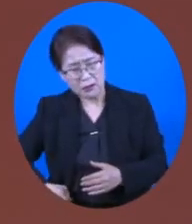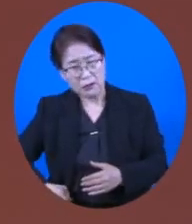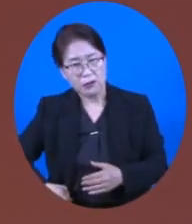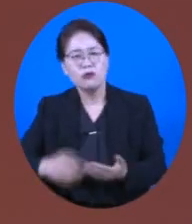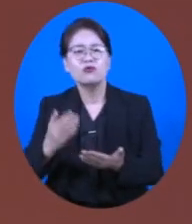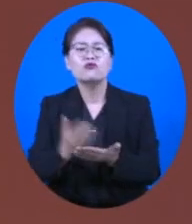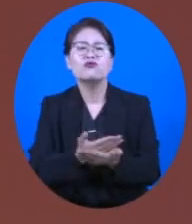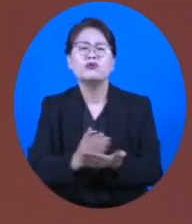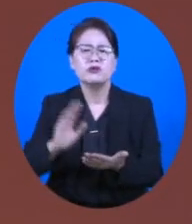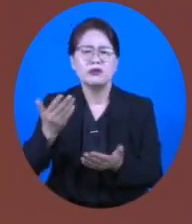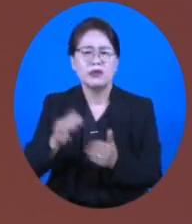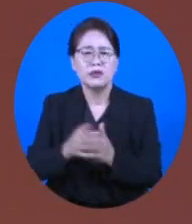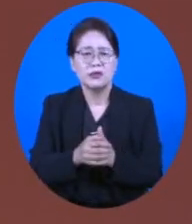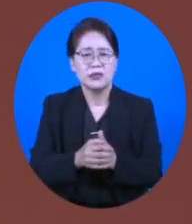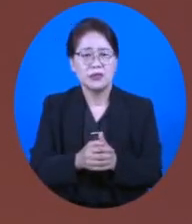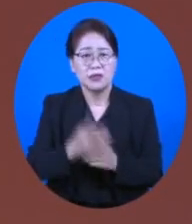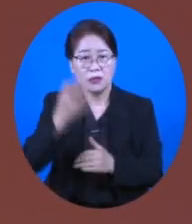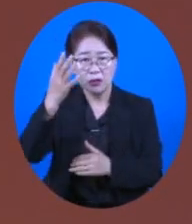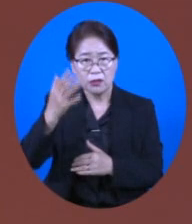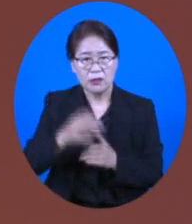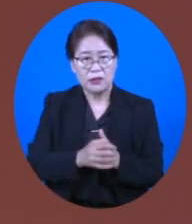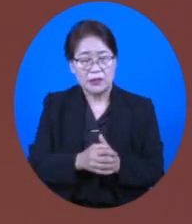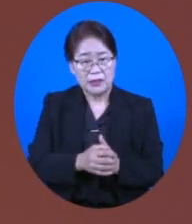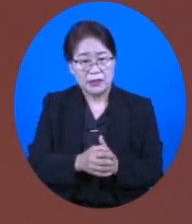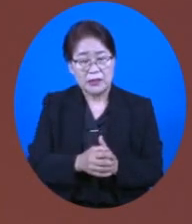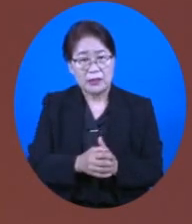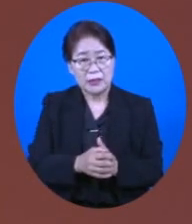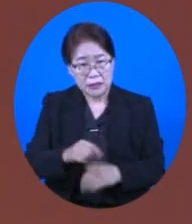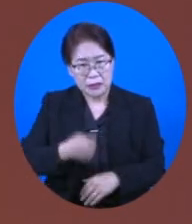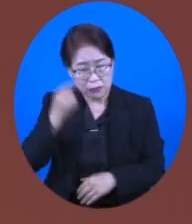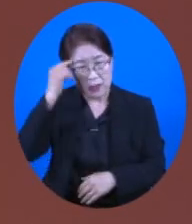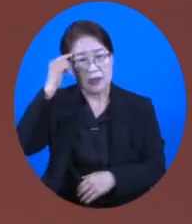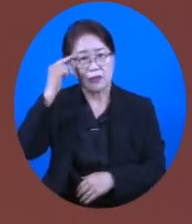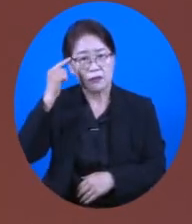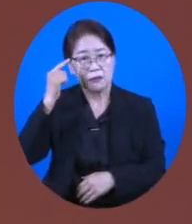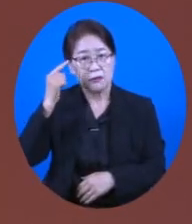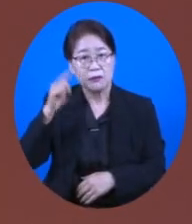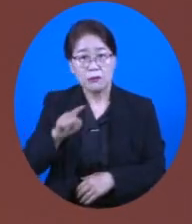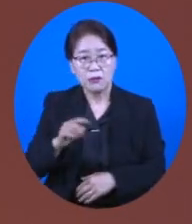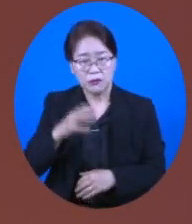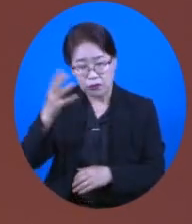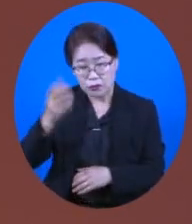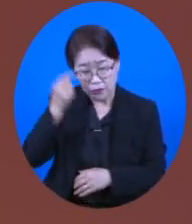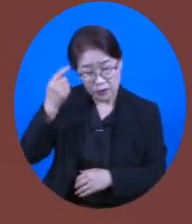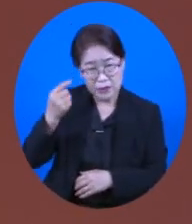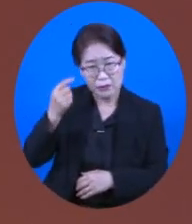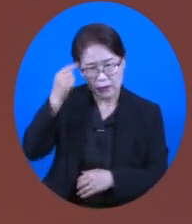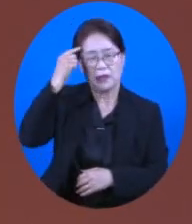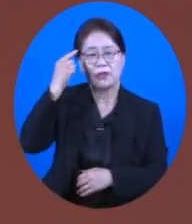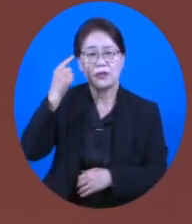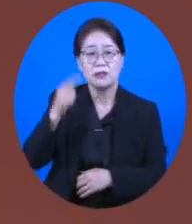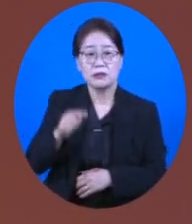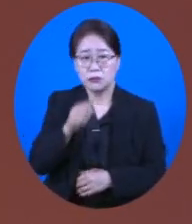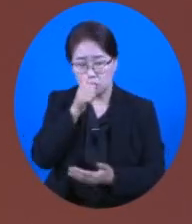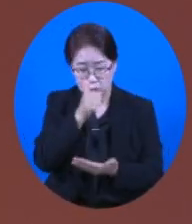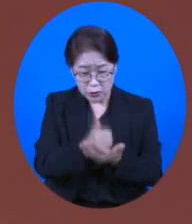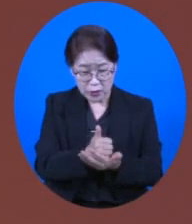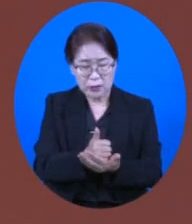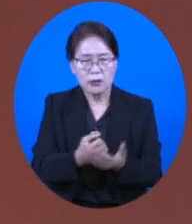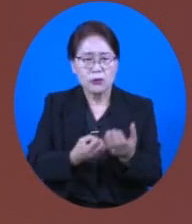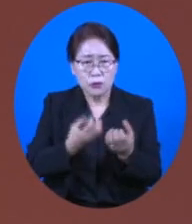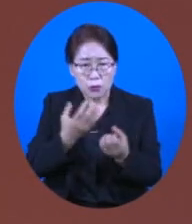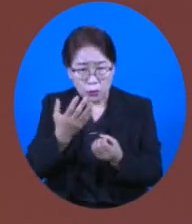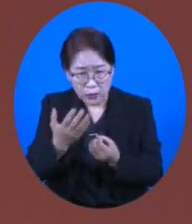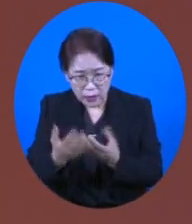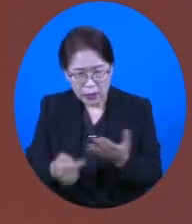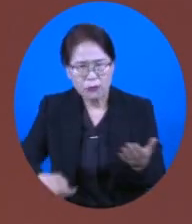자각은요, 성령께서 우리의 죄악을 깨닫게 하사 그 죄를 자백할 수